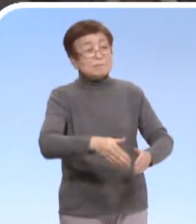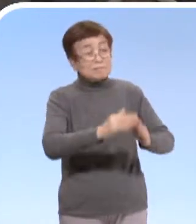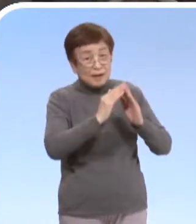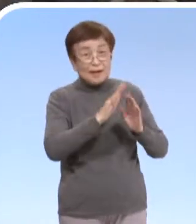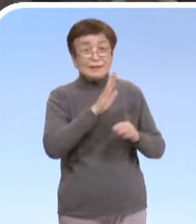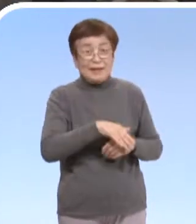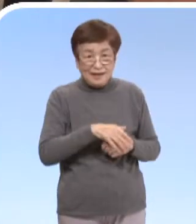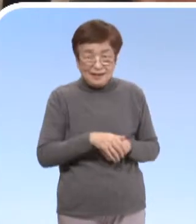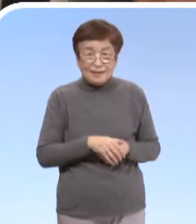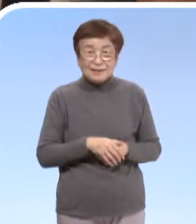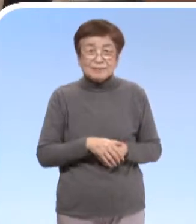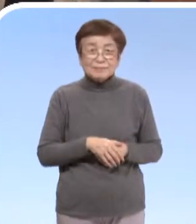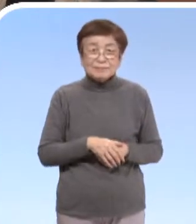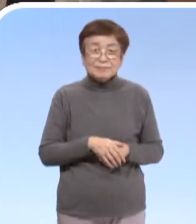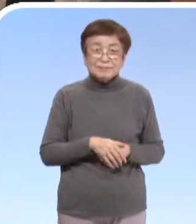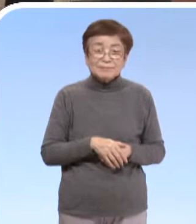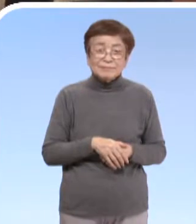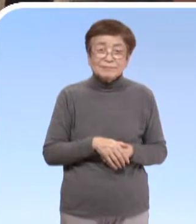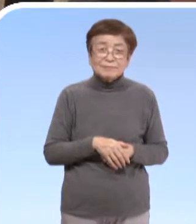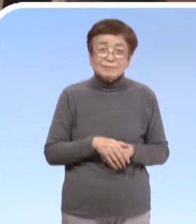役割を果たしています。